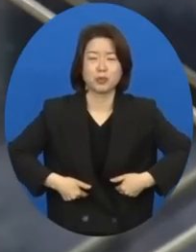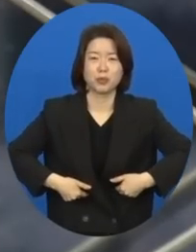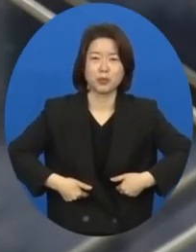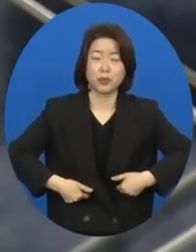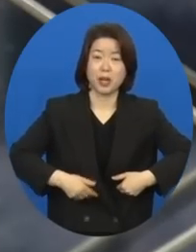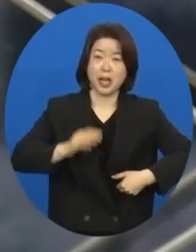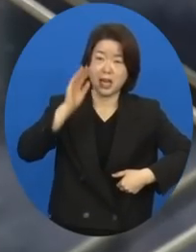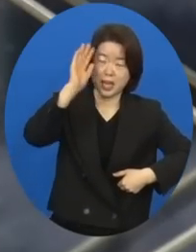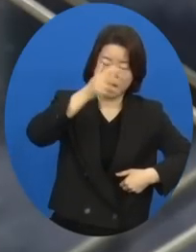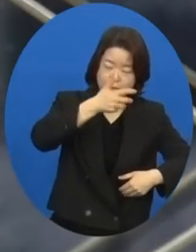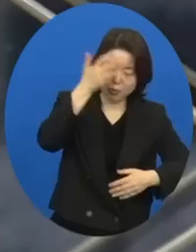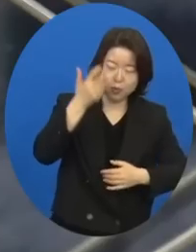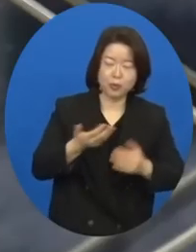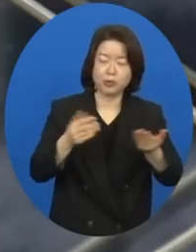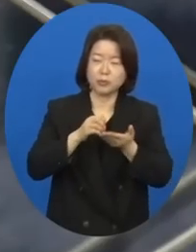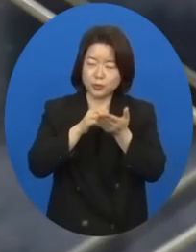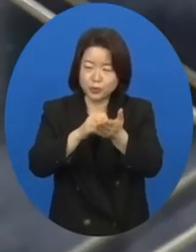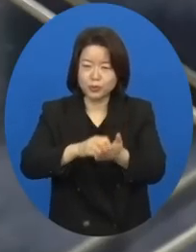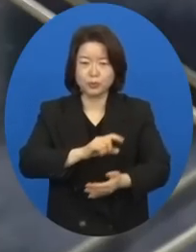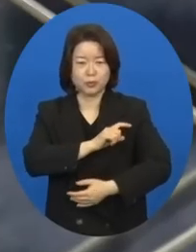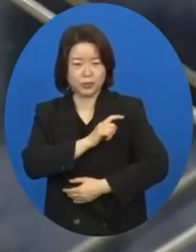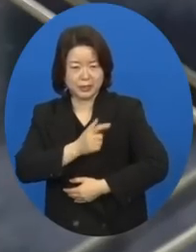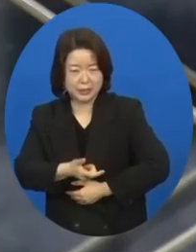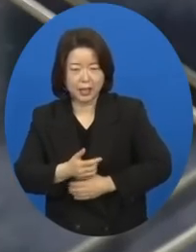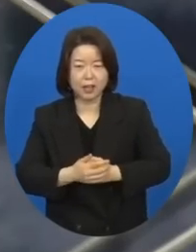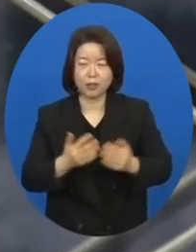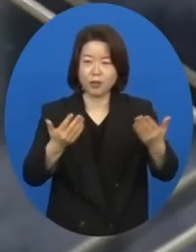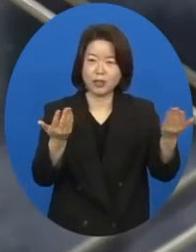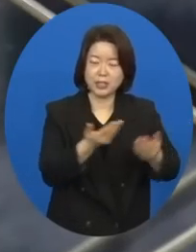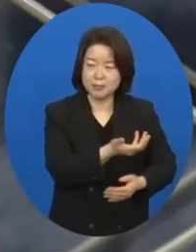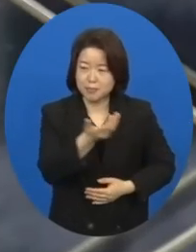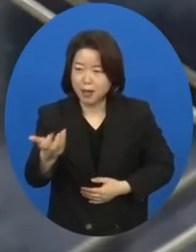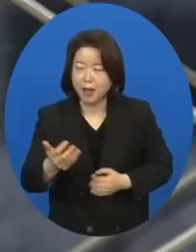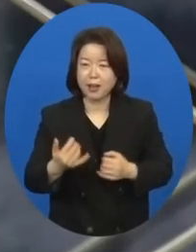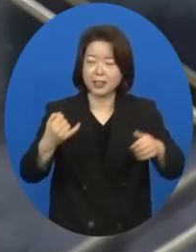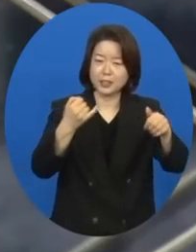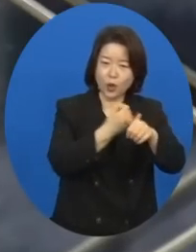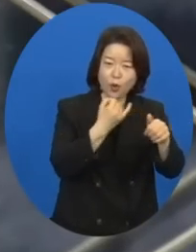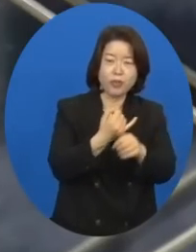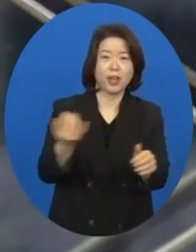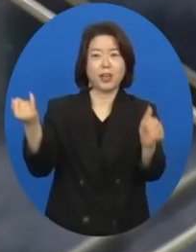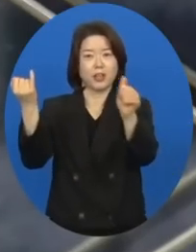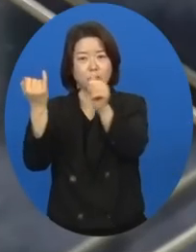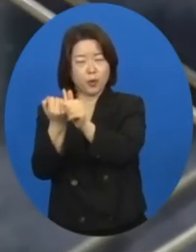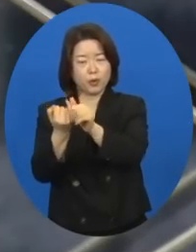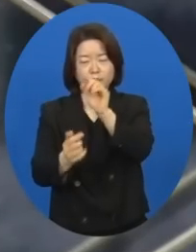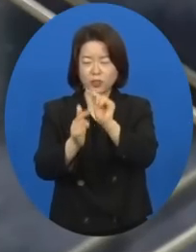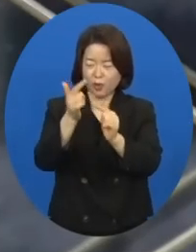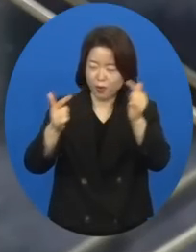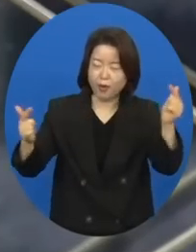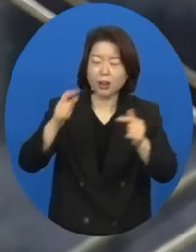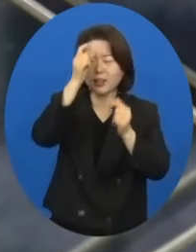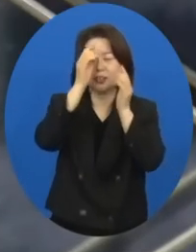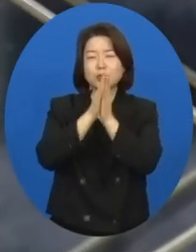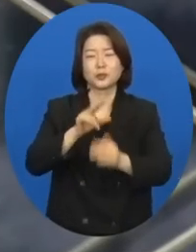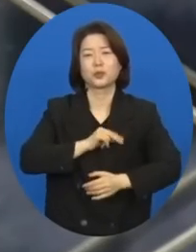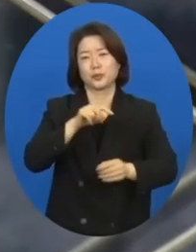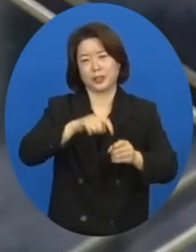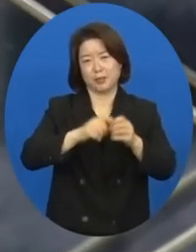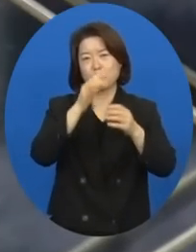문제, 취업의 문제, 자격증, 뭐 이직, 연애, 결혼, 다양한 기도 제목이 있습니다.